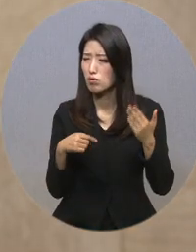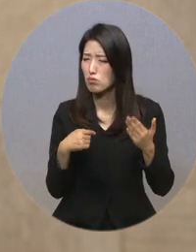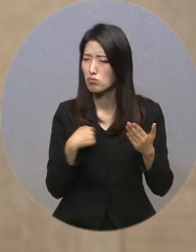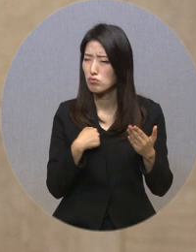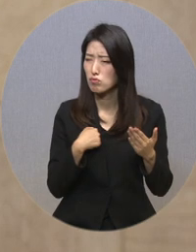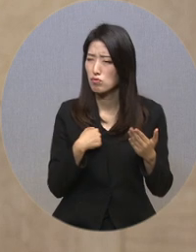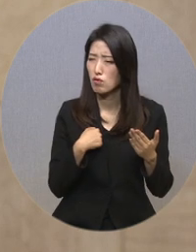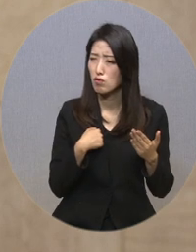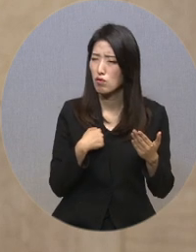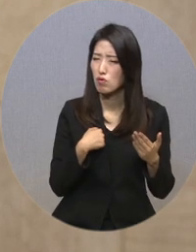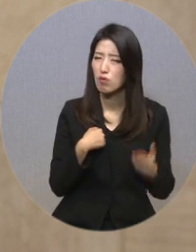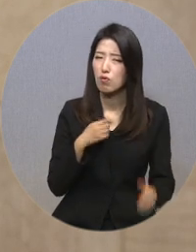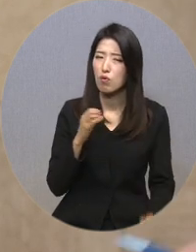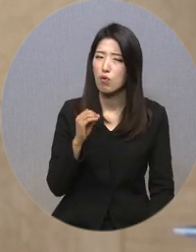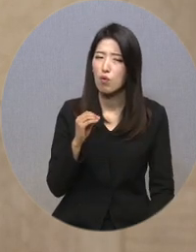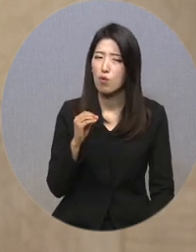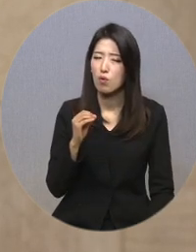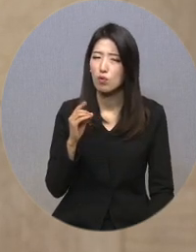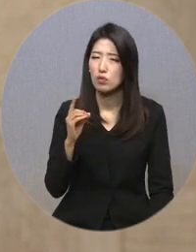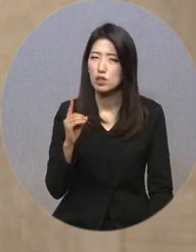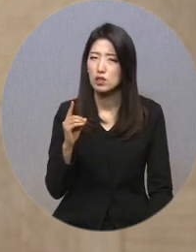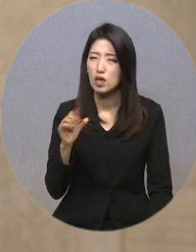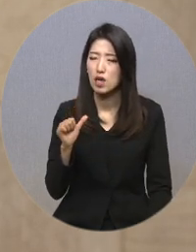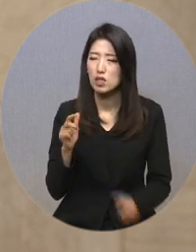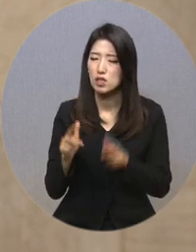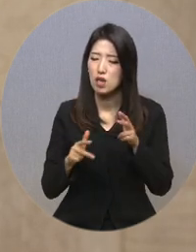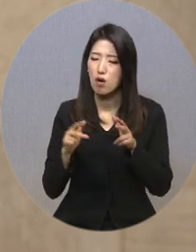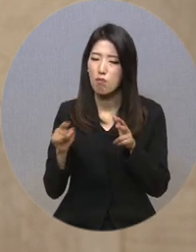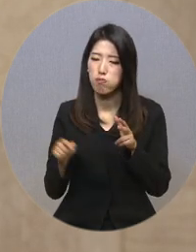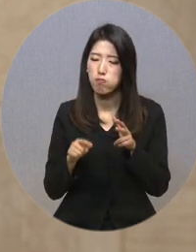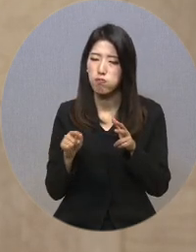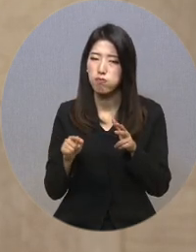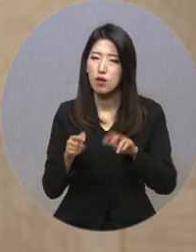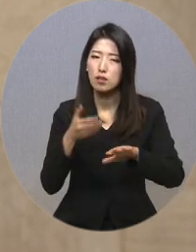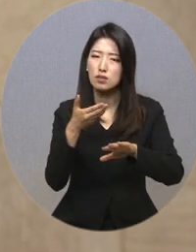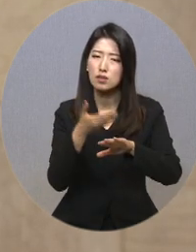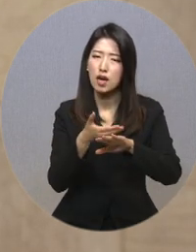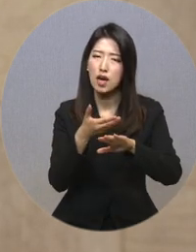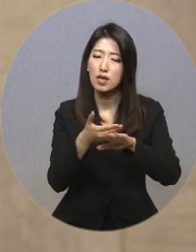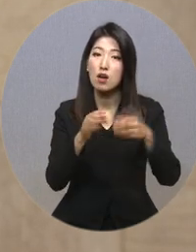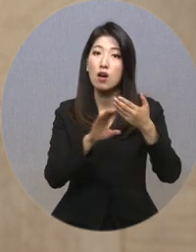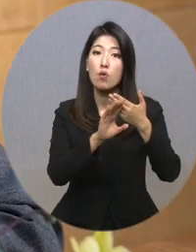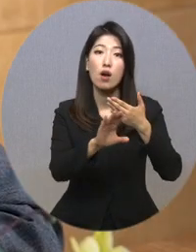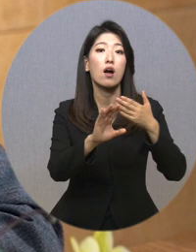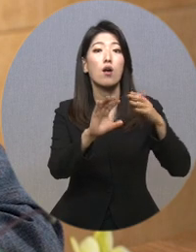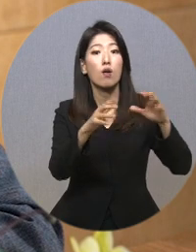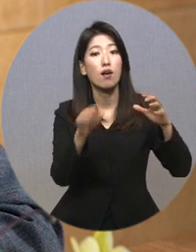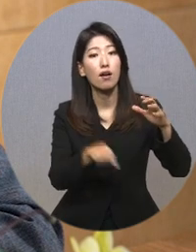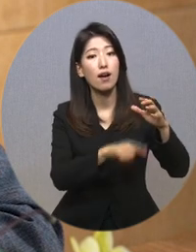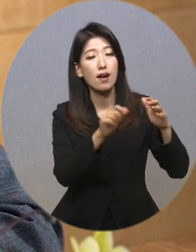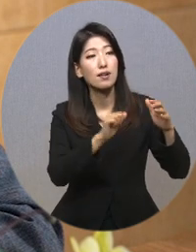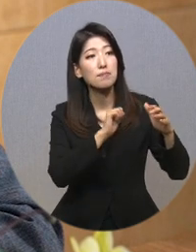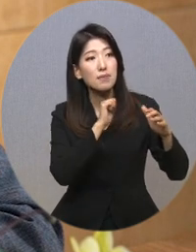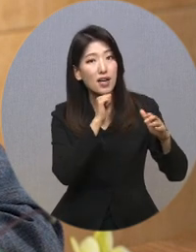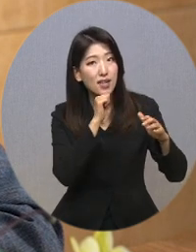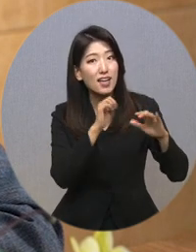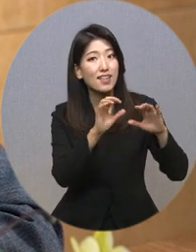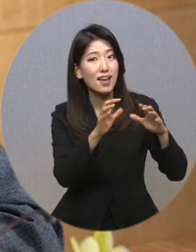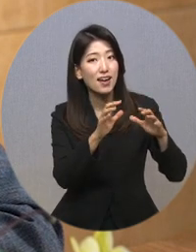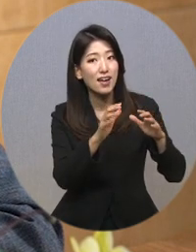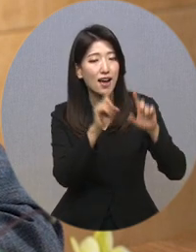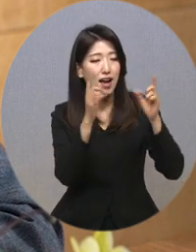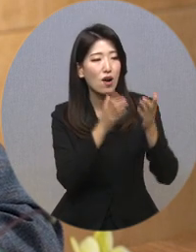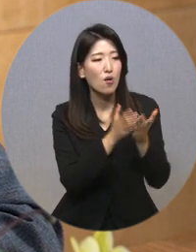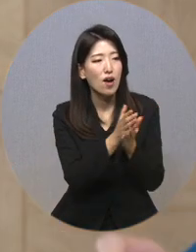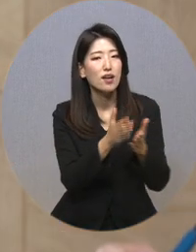아마 ODA 사업으로 저희 그 다른 외국에다가 학과를 설립하는 그